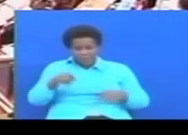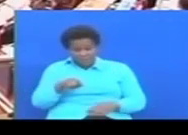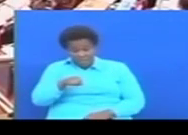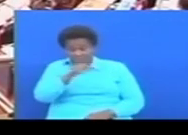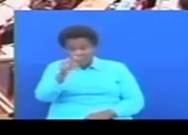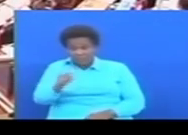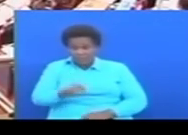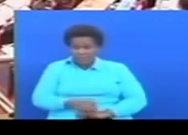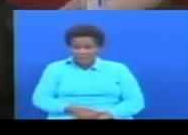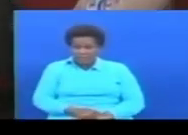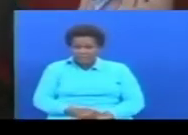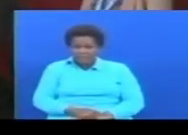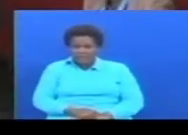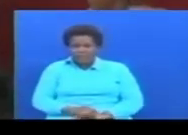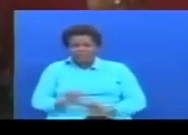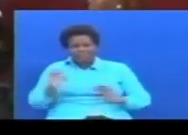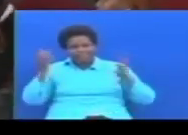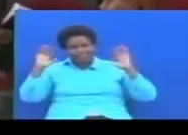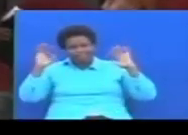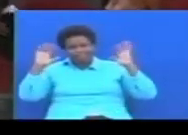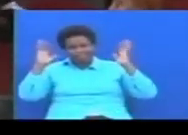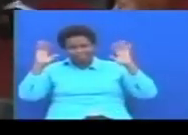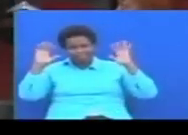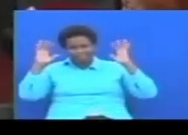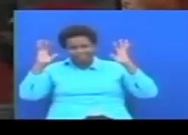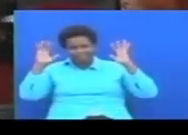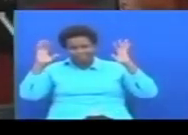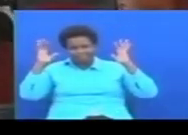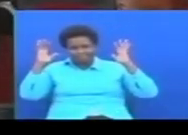Yuko leo hapo kwenye jukwaa la Mheshimiwa Spika.